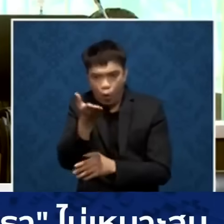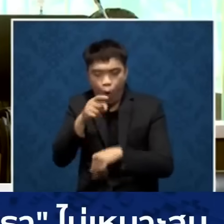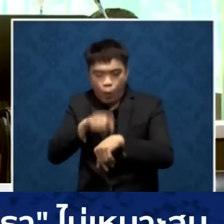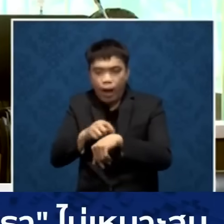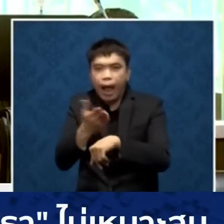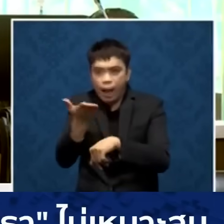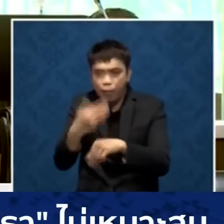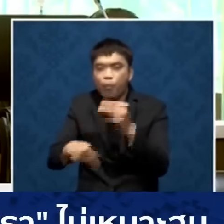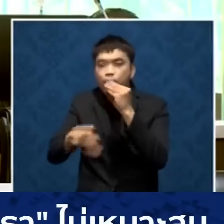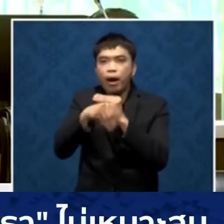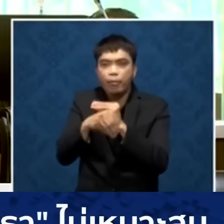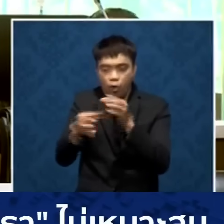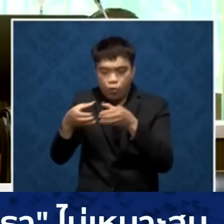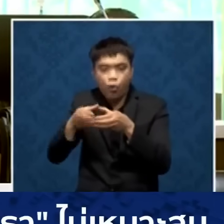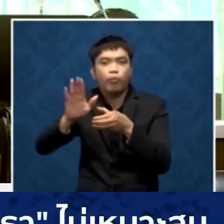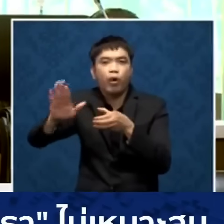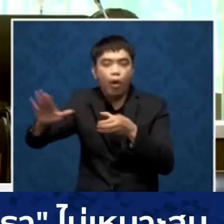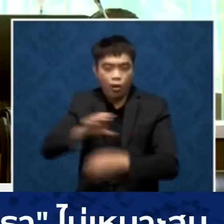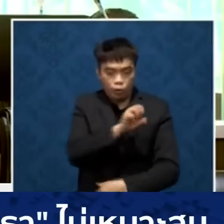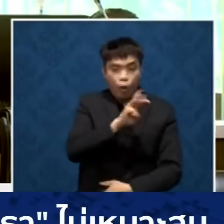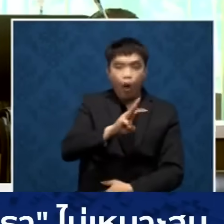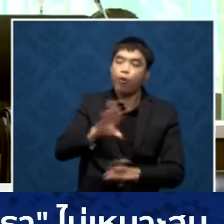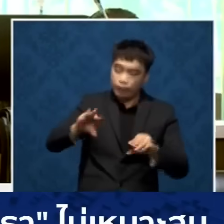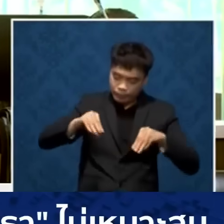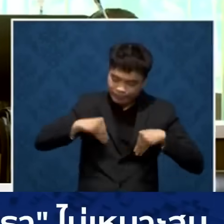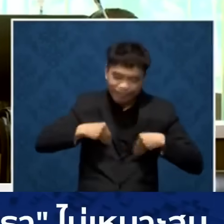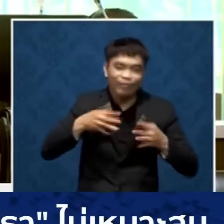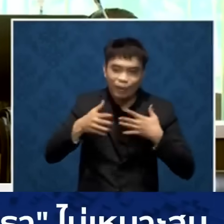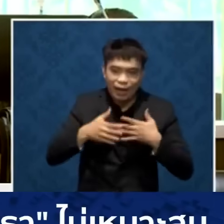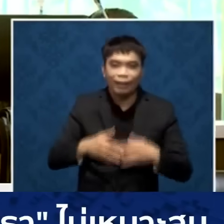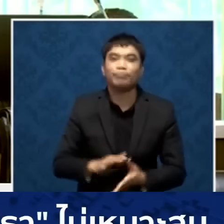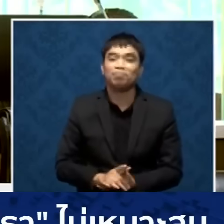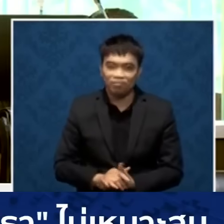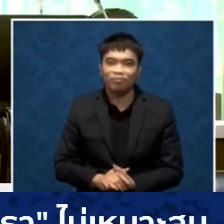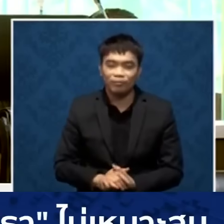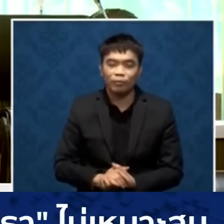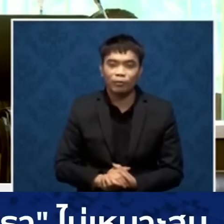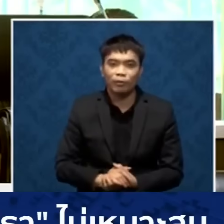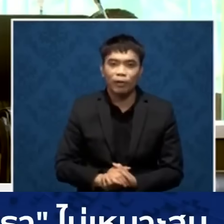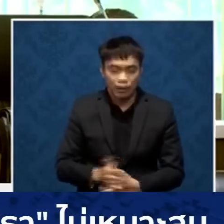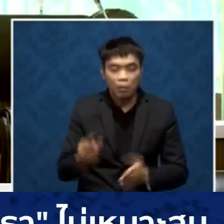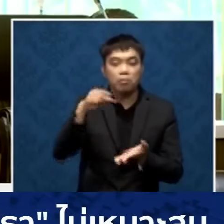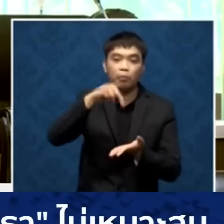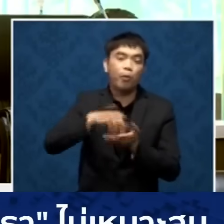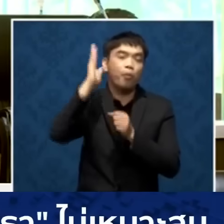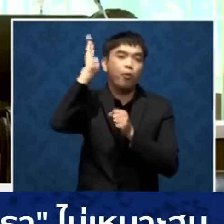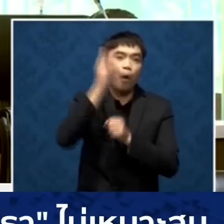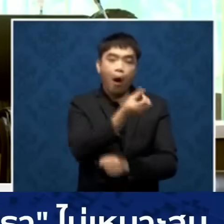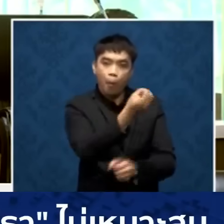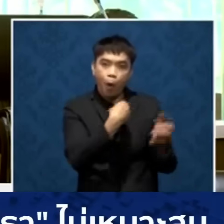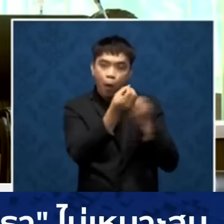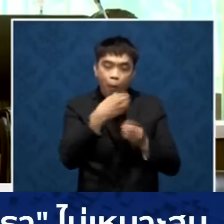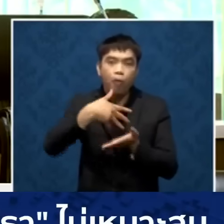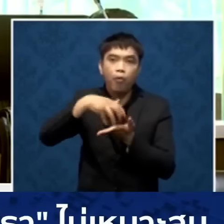กรัฐมนตรีโดยตรงที่กลุ่มบุคคลทั้งสภาในสภามวลชนบนถนนและก็ในโซเชียลมีเดียที่เป็นกองทัพอวต